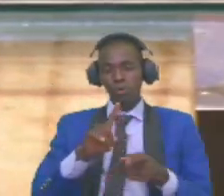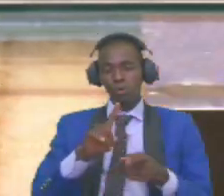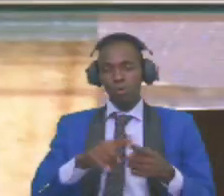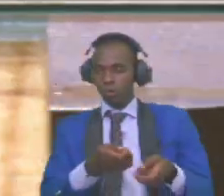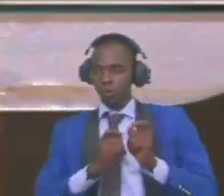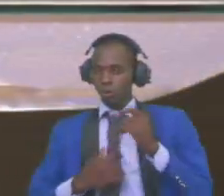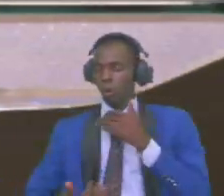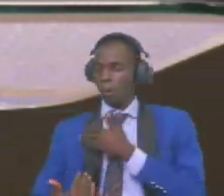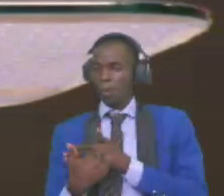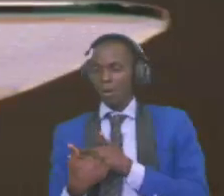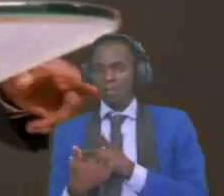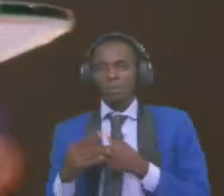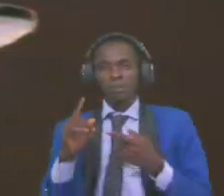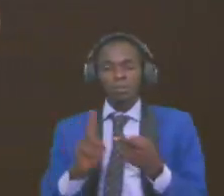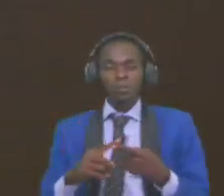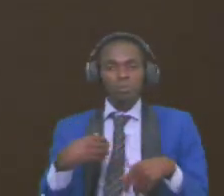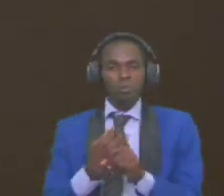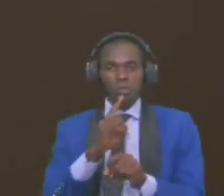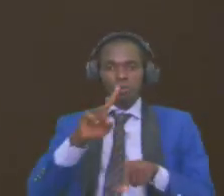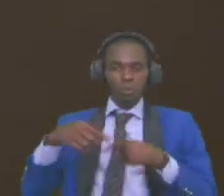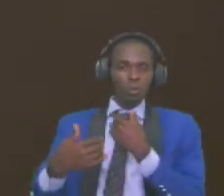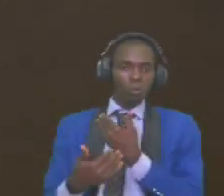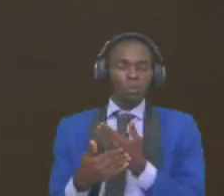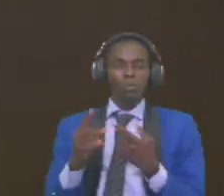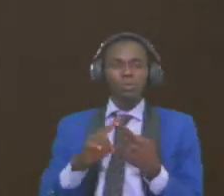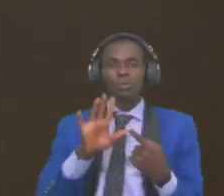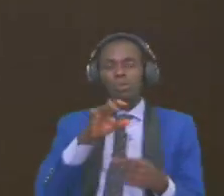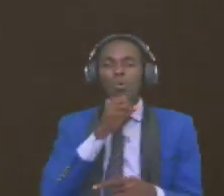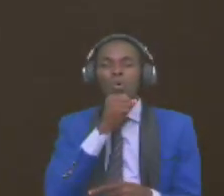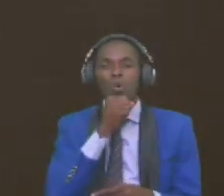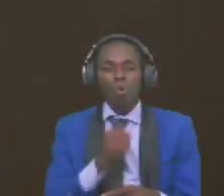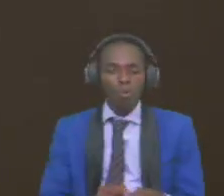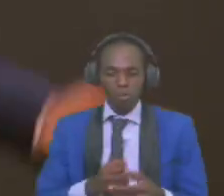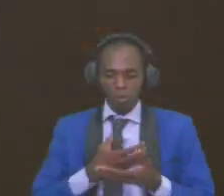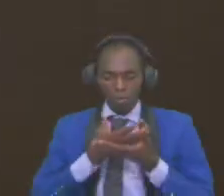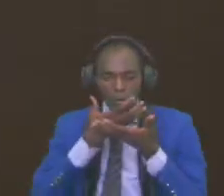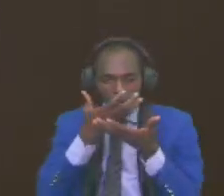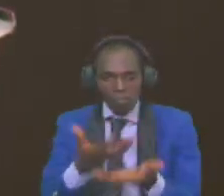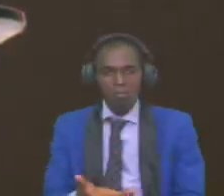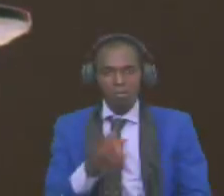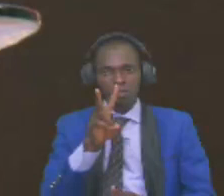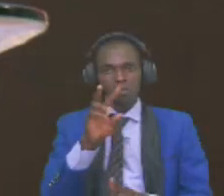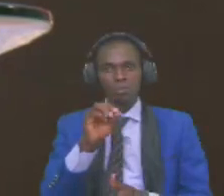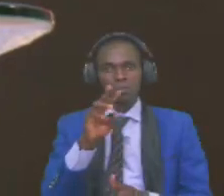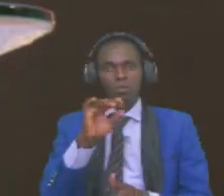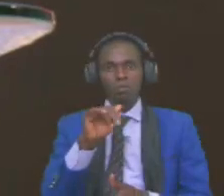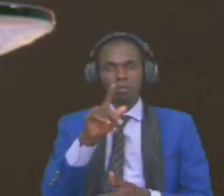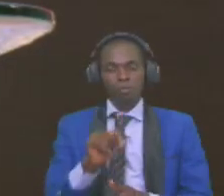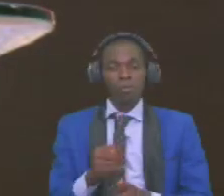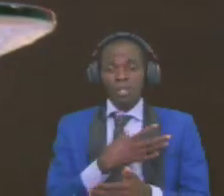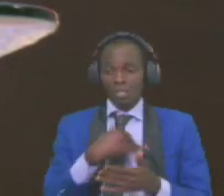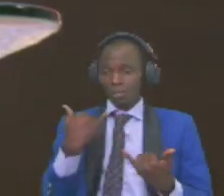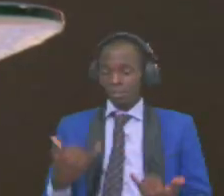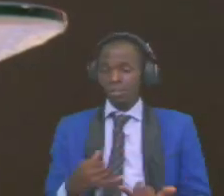vouloir vous retirer du seigneur que vont vouloir vous amener à voir trop beau miss mans et voici